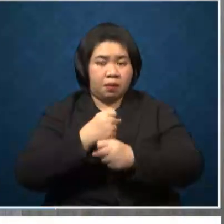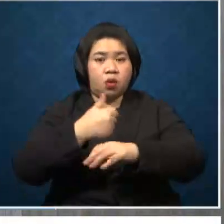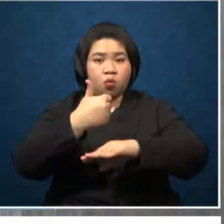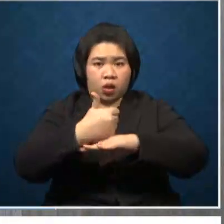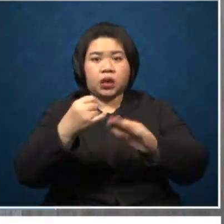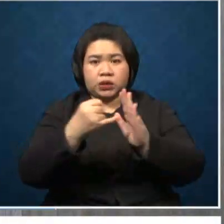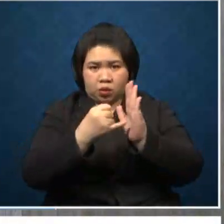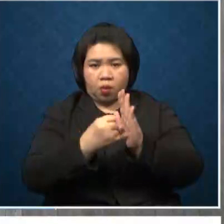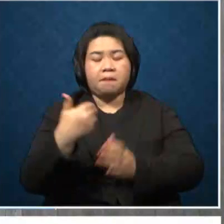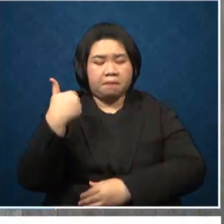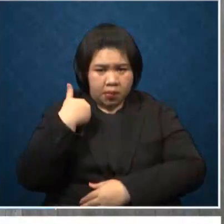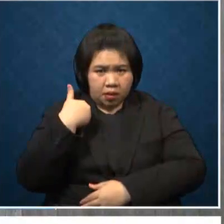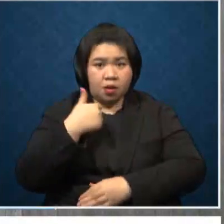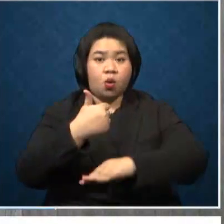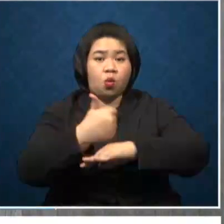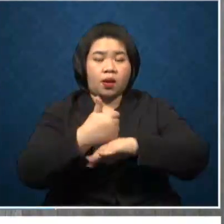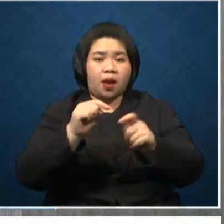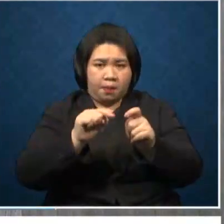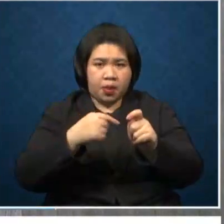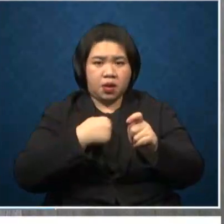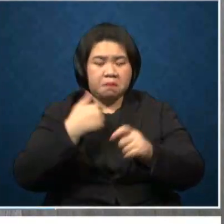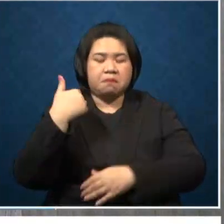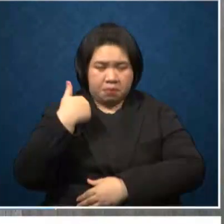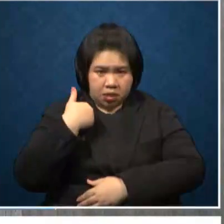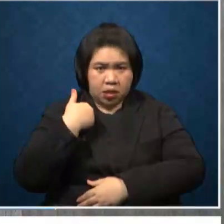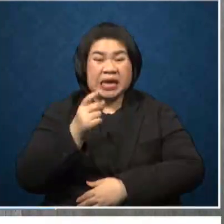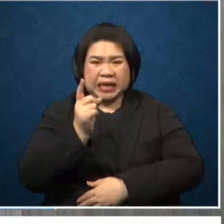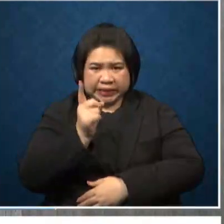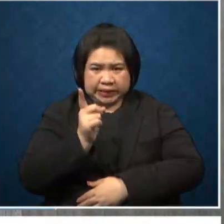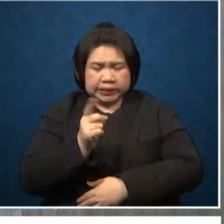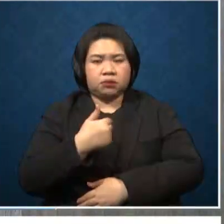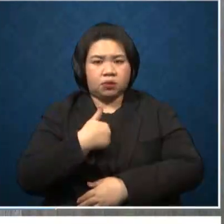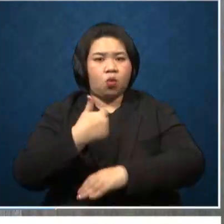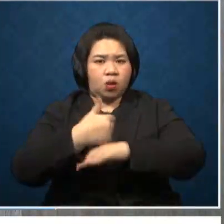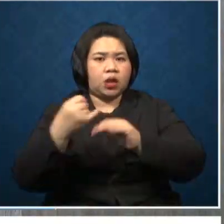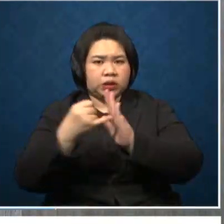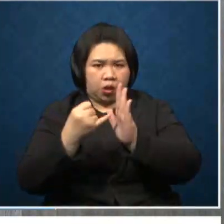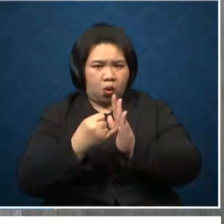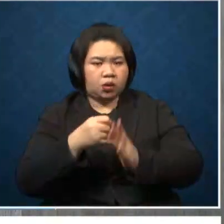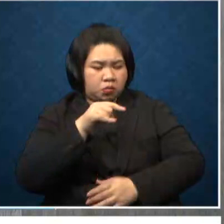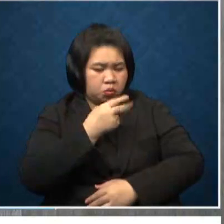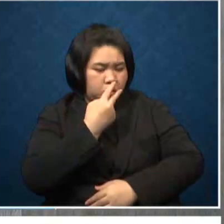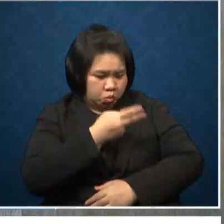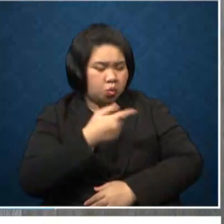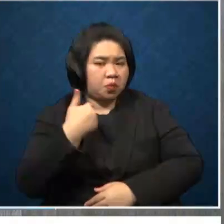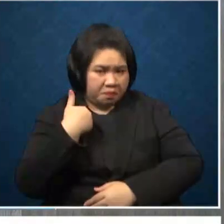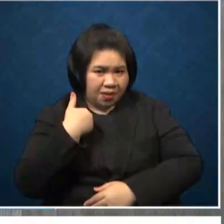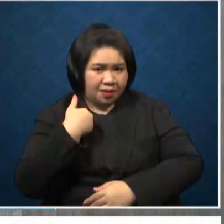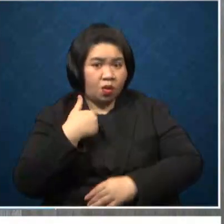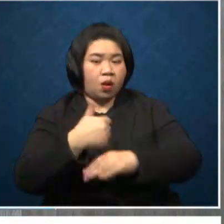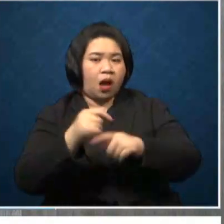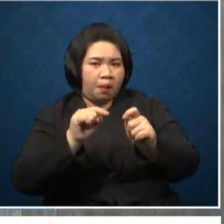ราชการจังหวัดและนายอำเภอการให้ความสนใจเราเราทำแต่อยู่ในวงหนึ่ง